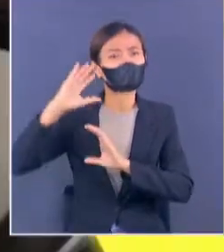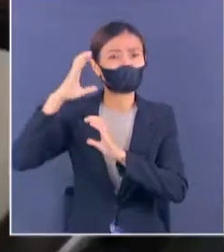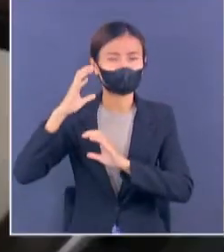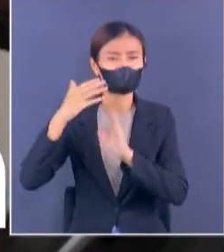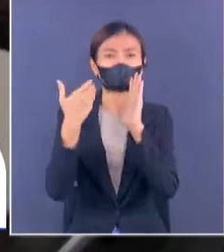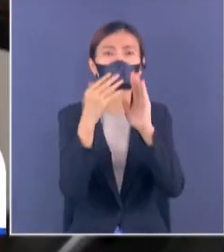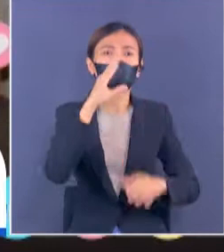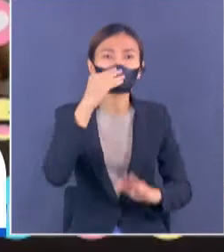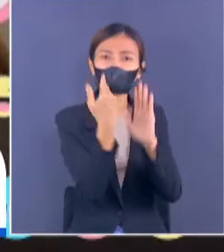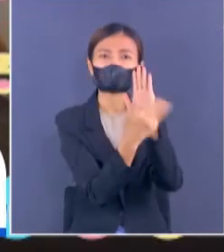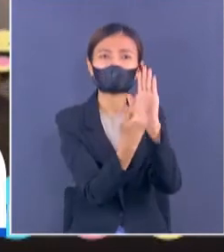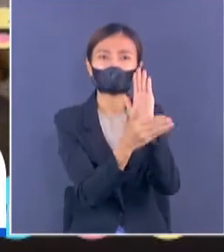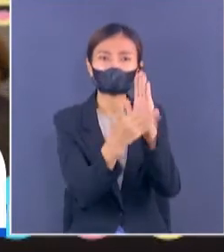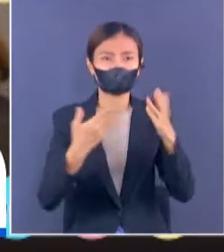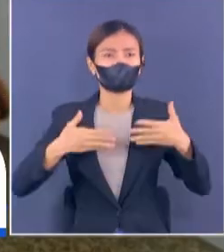แฟนๆได้ติดตามกันค่ะ